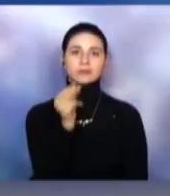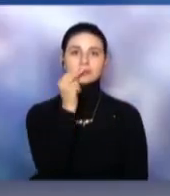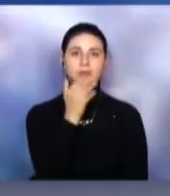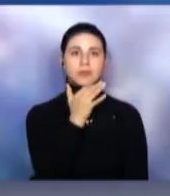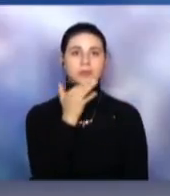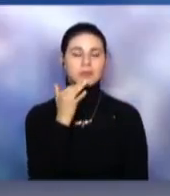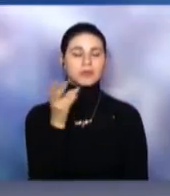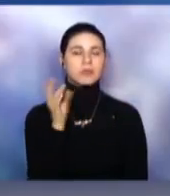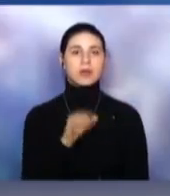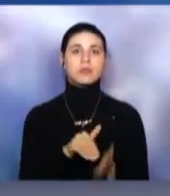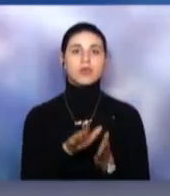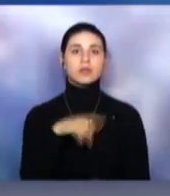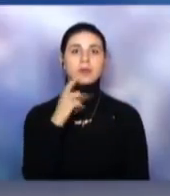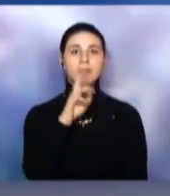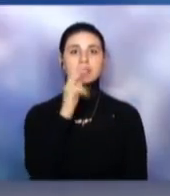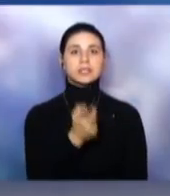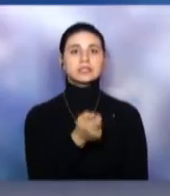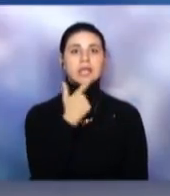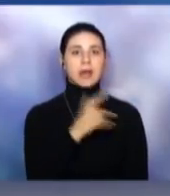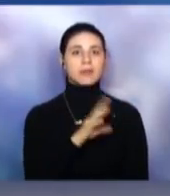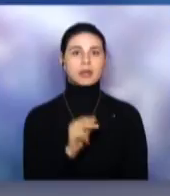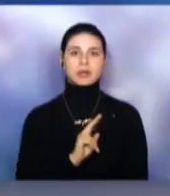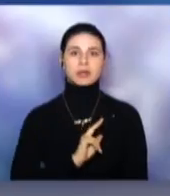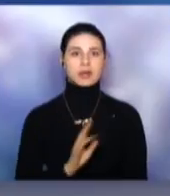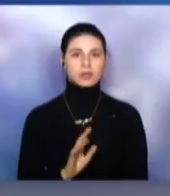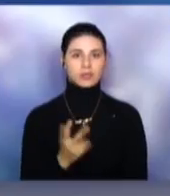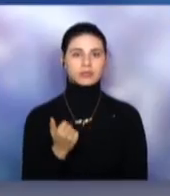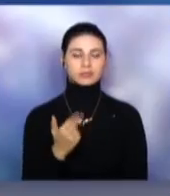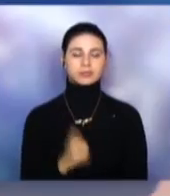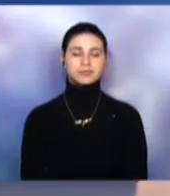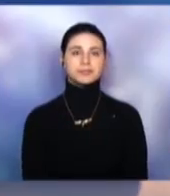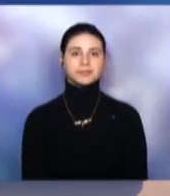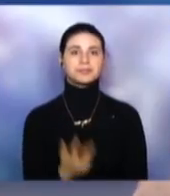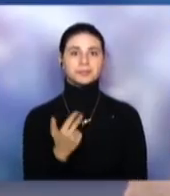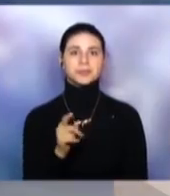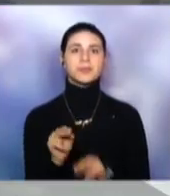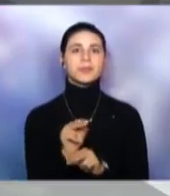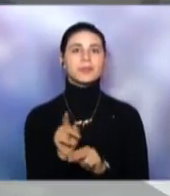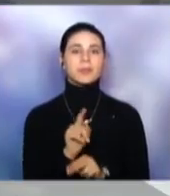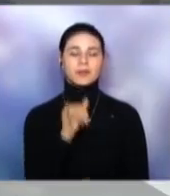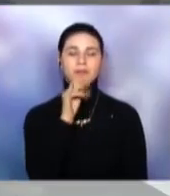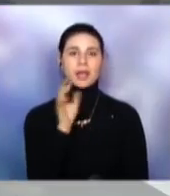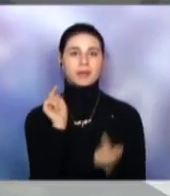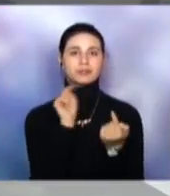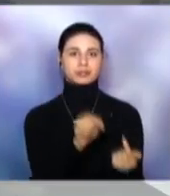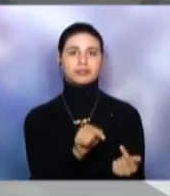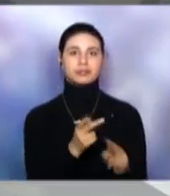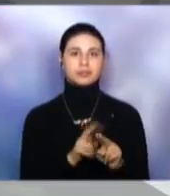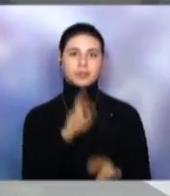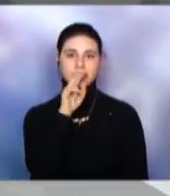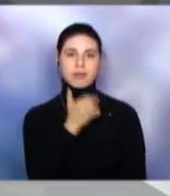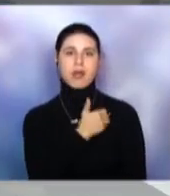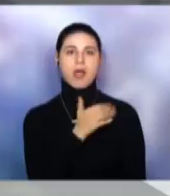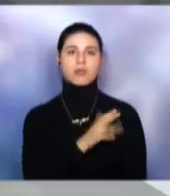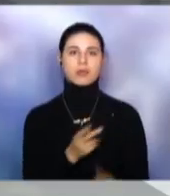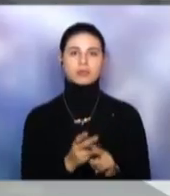რაციონოთერაპიაზე, მაგრამ უარს ვამბობთ მედიკამენტებით მკურნალობას. ეს უფრო თერაპია არ არის, აგრესია უფრო გახლავთ, რაც